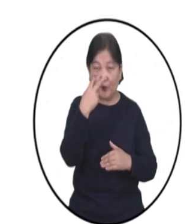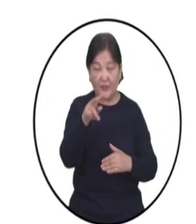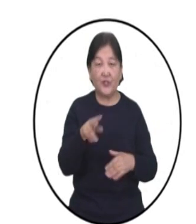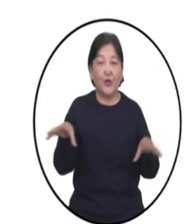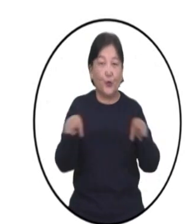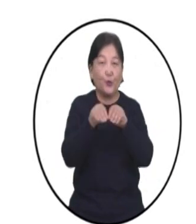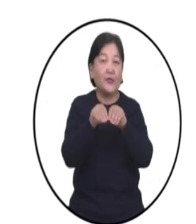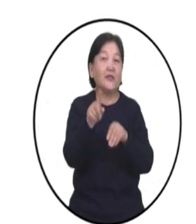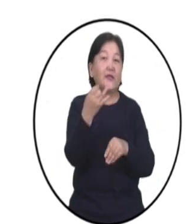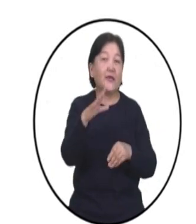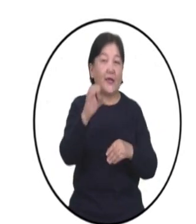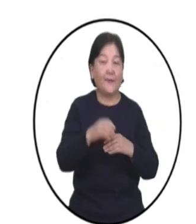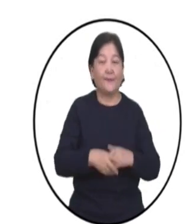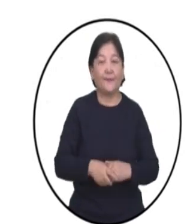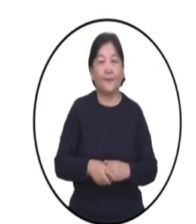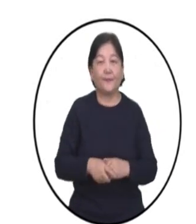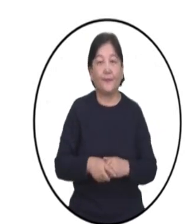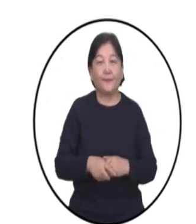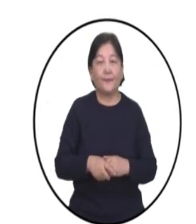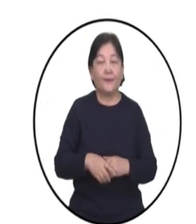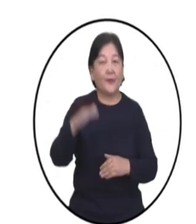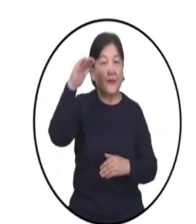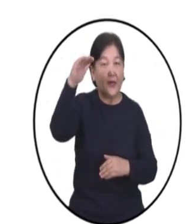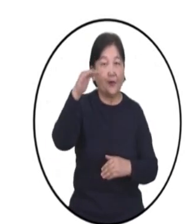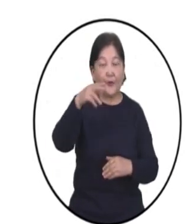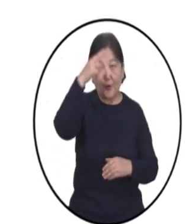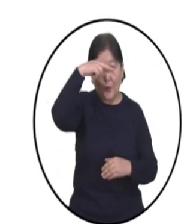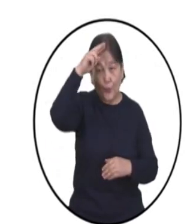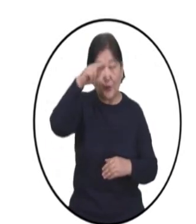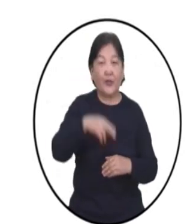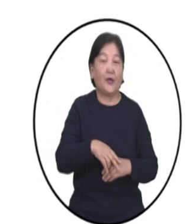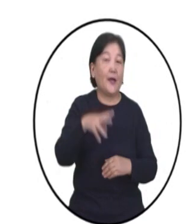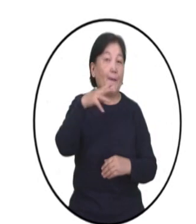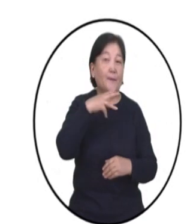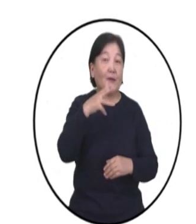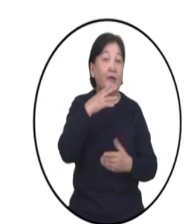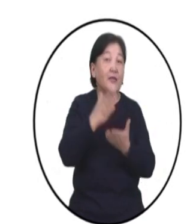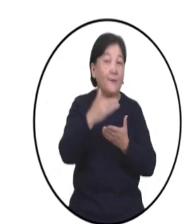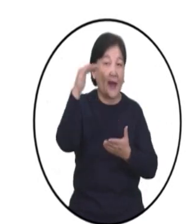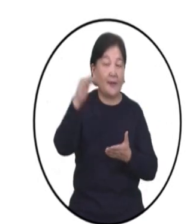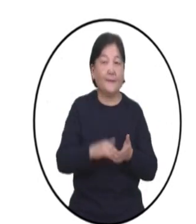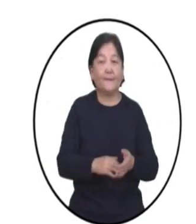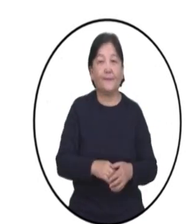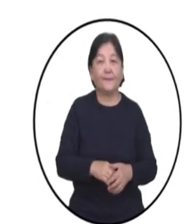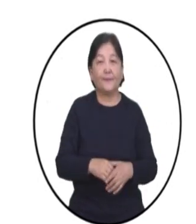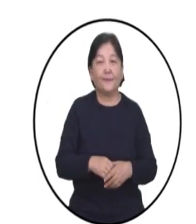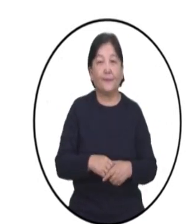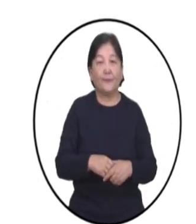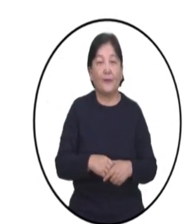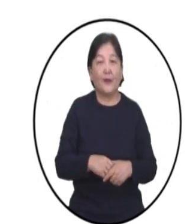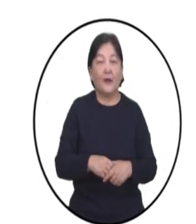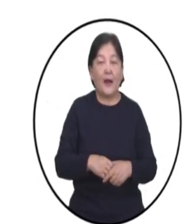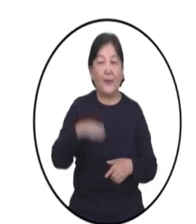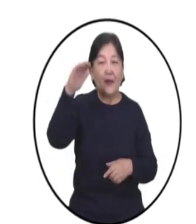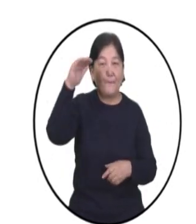гаргая. За, дээр нь бол хүүхдийн мэдээлэл өгсөн байна. За, тэгэхээр хүүхдийн мэдээллийг ингээ харахад бол хамгийн